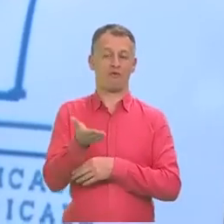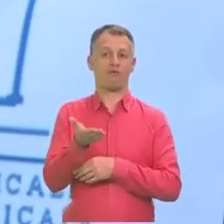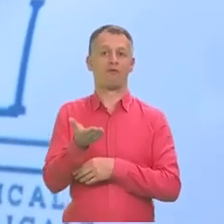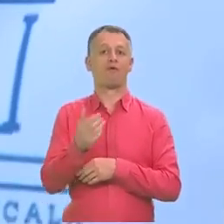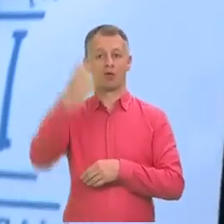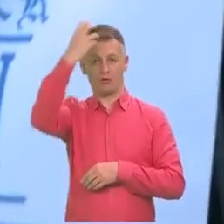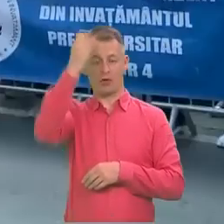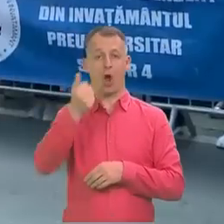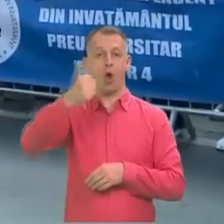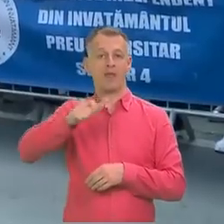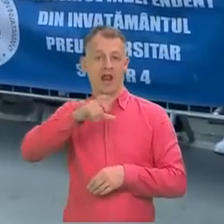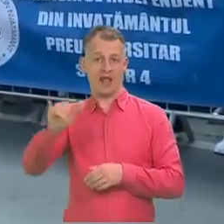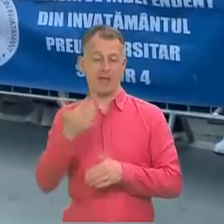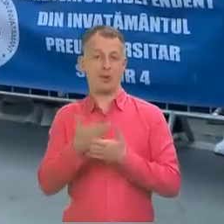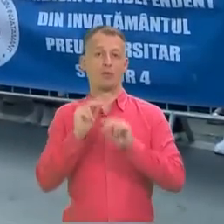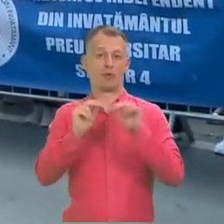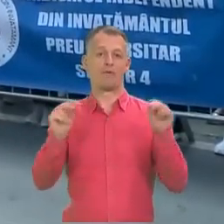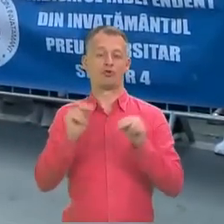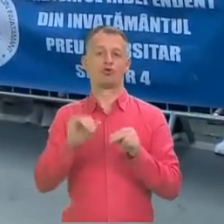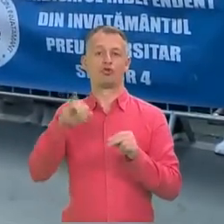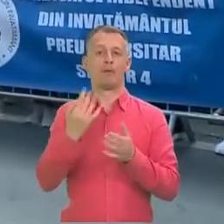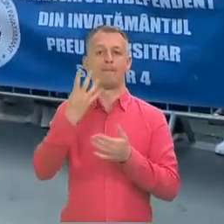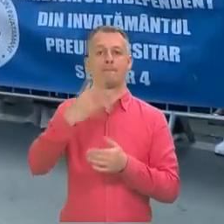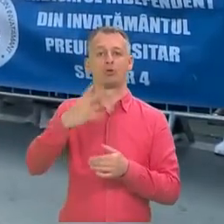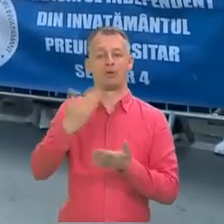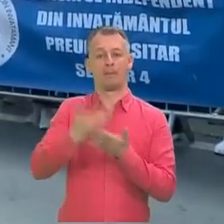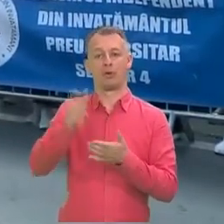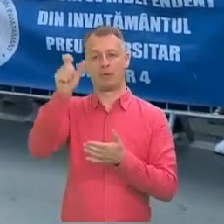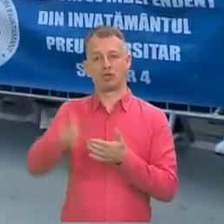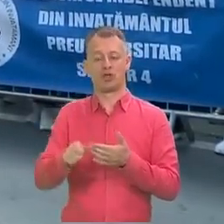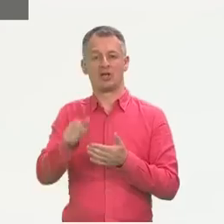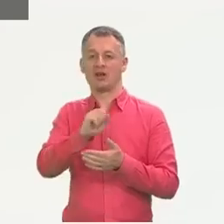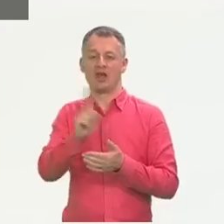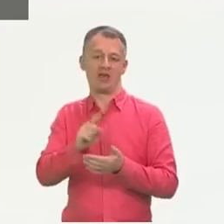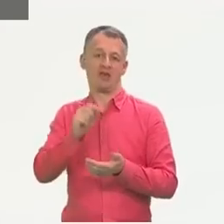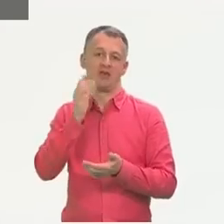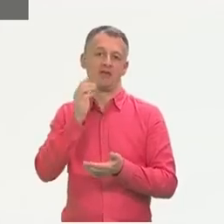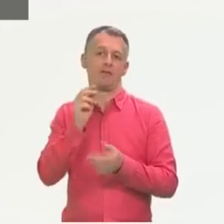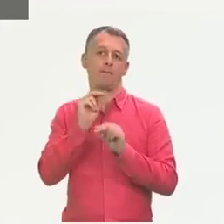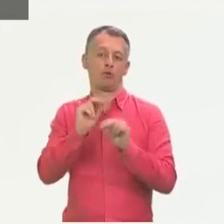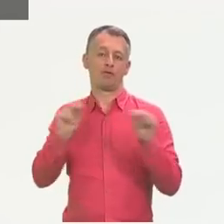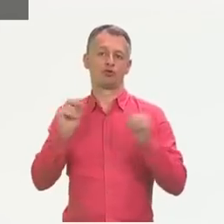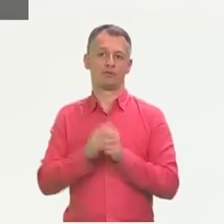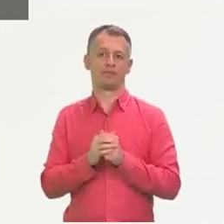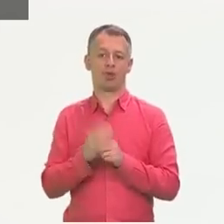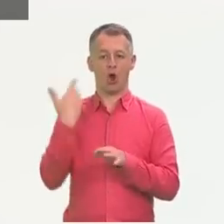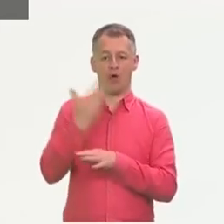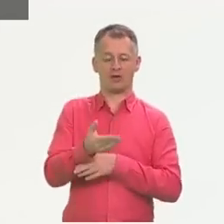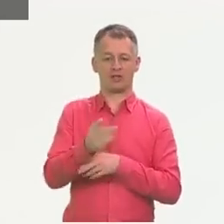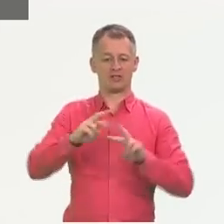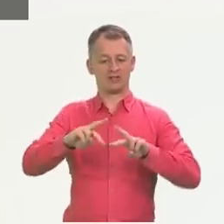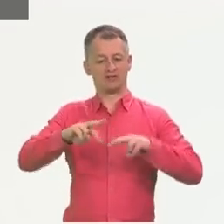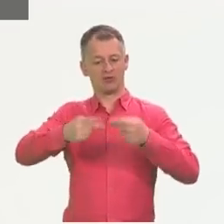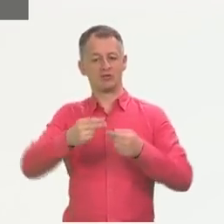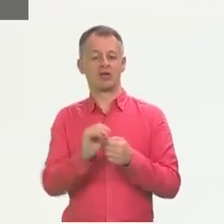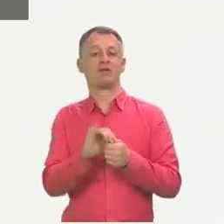1000 de lei brut pentru cadrele didactice și 400 pentru personalul nedidactic. Oferta guvernului s-ar traduce într-un venit net